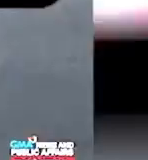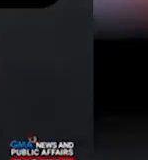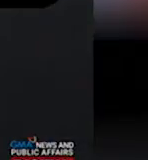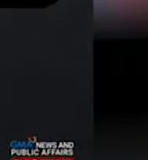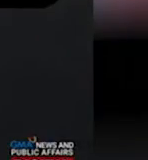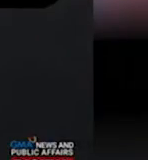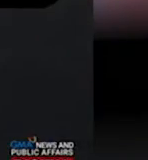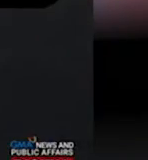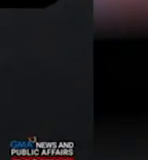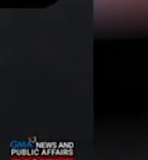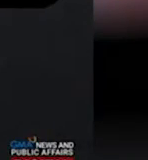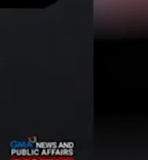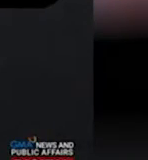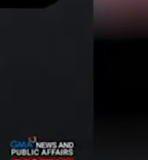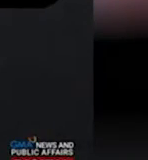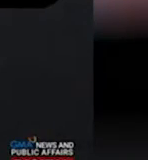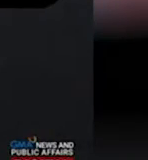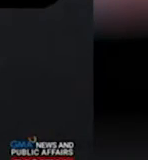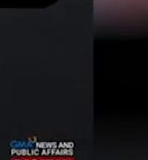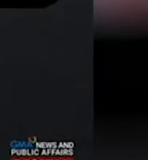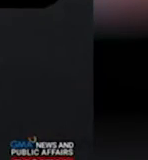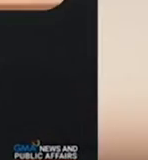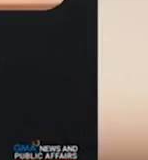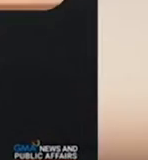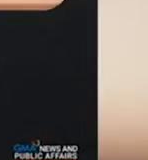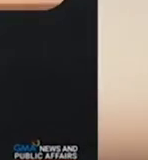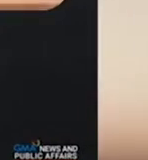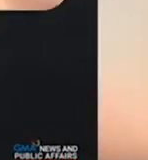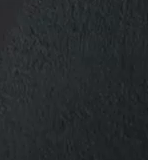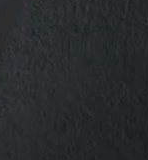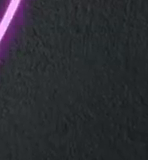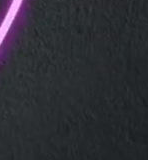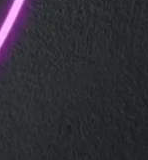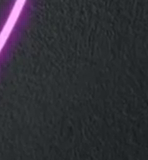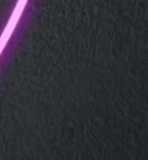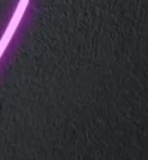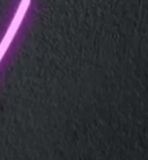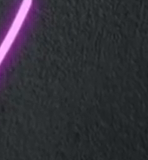ka! Congratulations on your new program! Ate V!